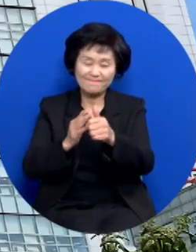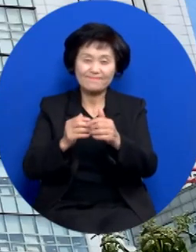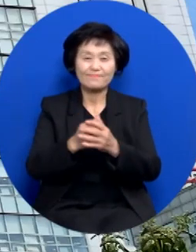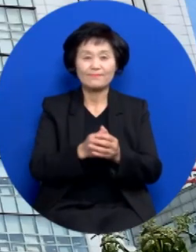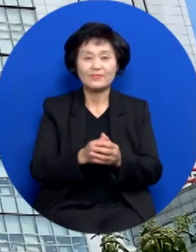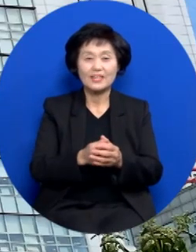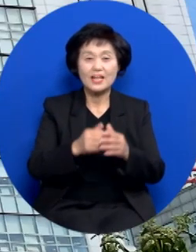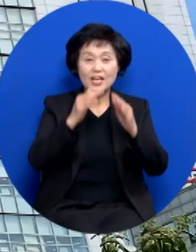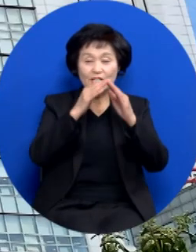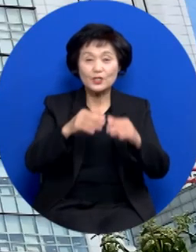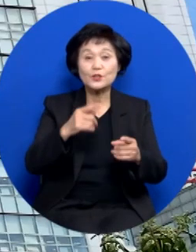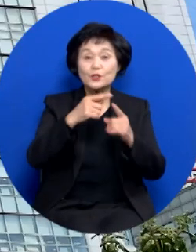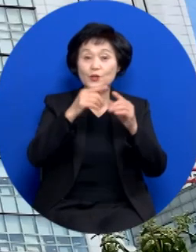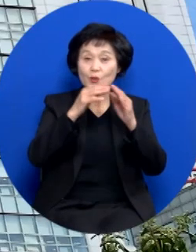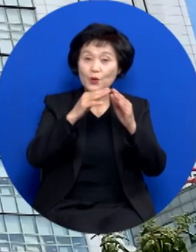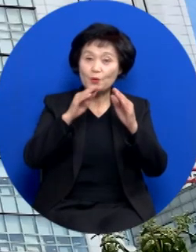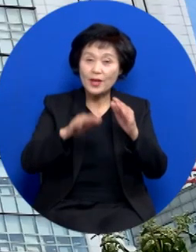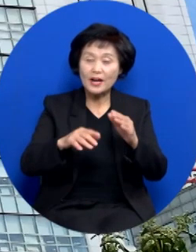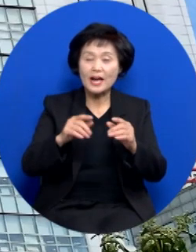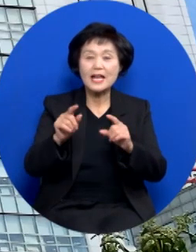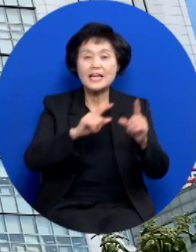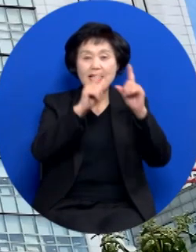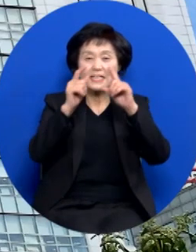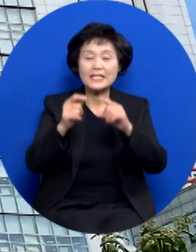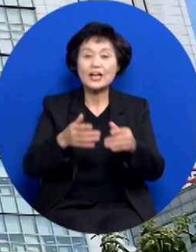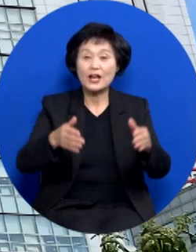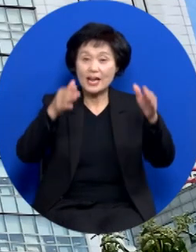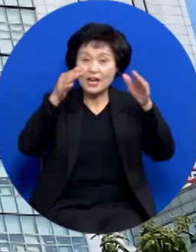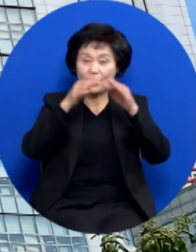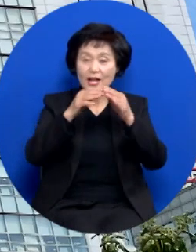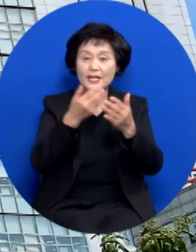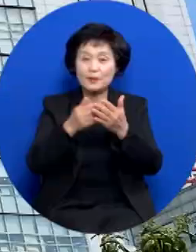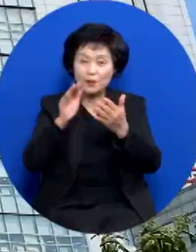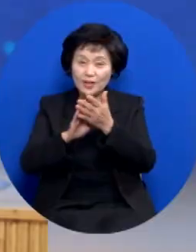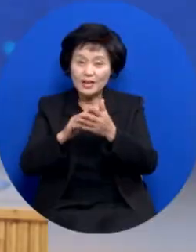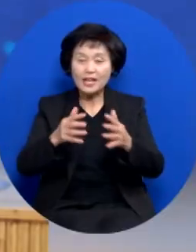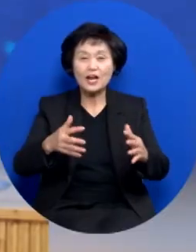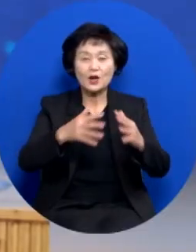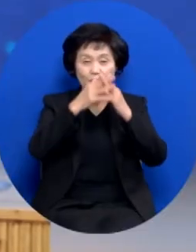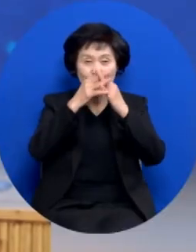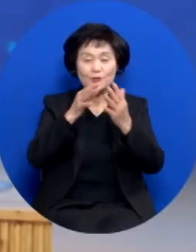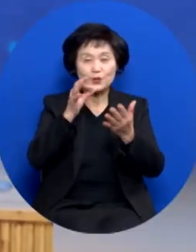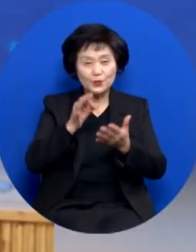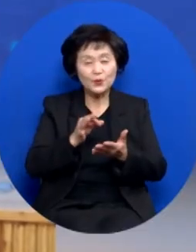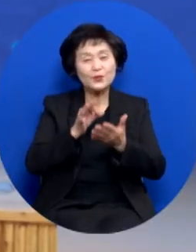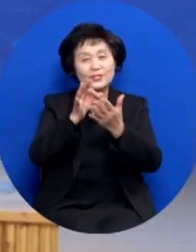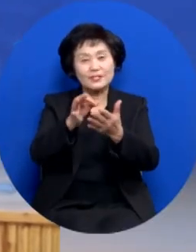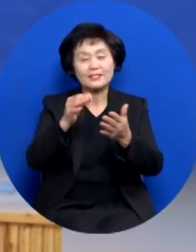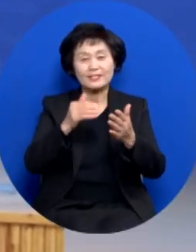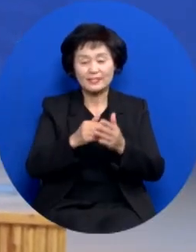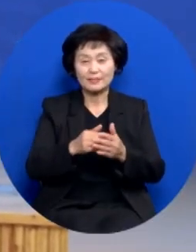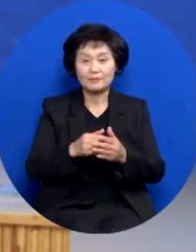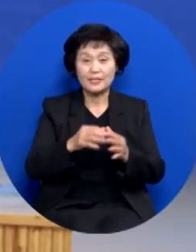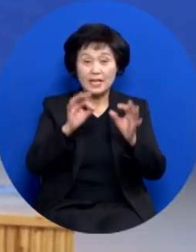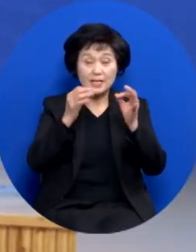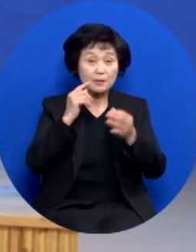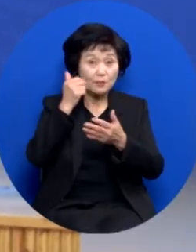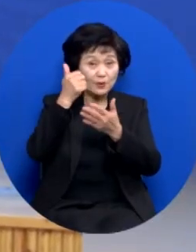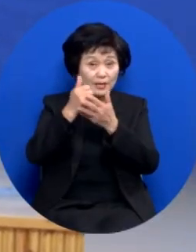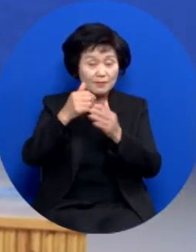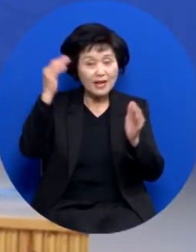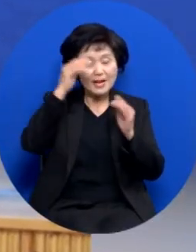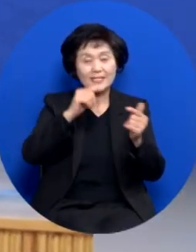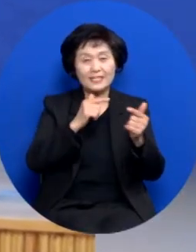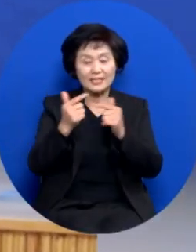전주교회가 서울신학대학교에 생활관 리모델링 건축기금을 전달했습니다. 전주교회 김철호 목사는 학생들이